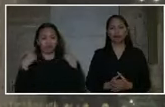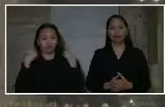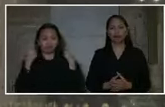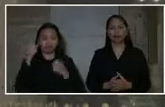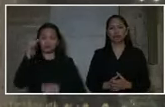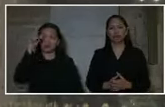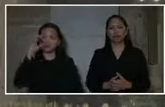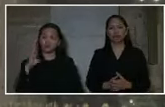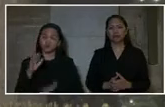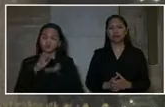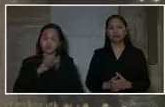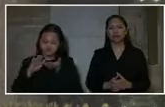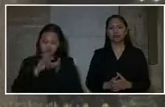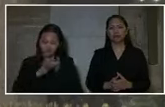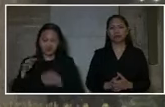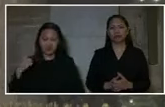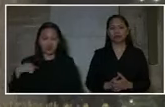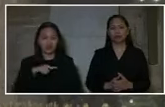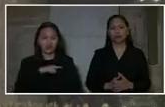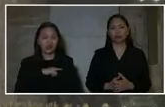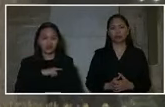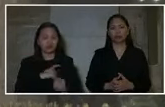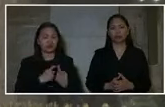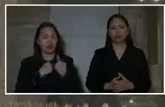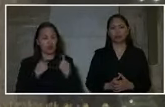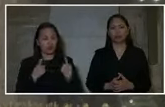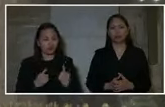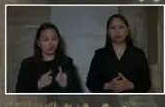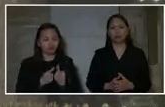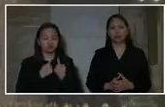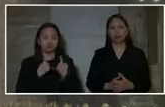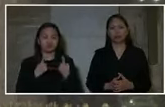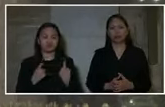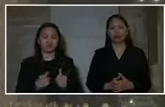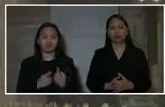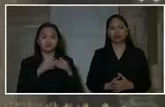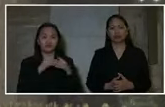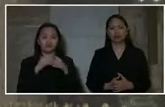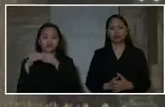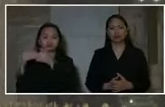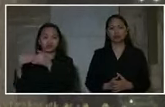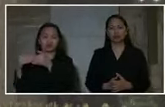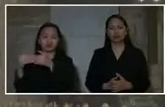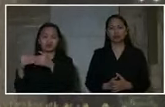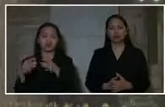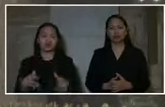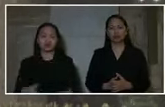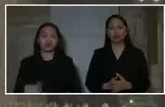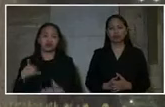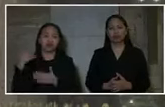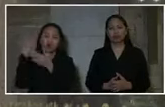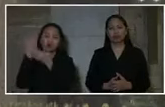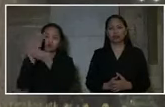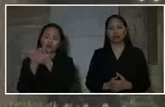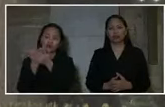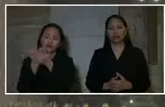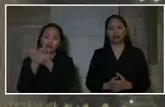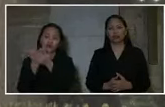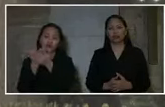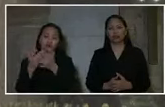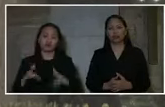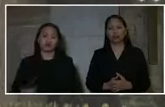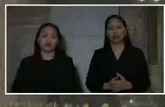Diyos. Patawarin tayo sa ating mga nagawang kasalanan at patnubayan hanggang sa marating natin